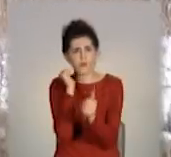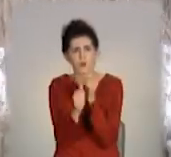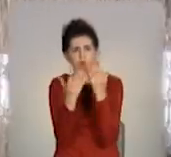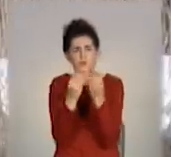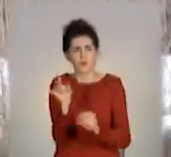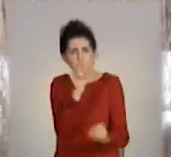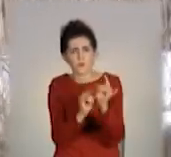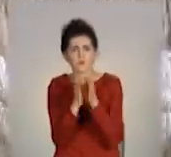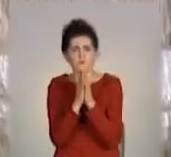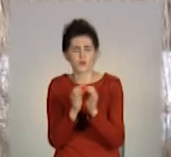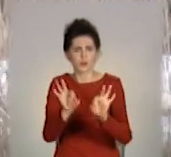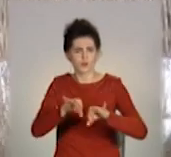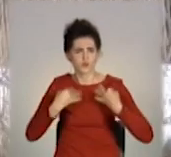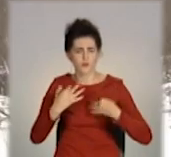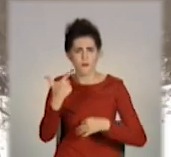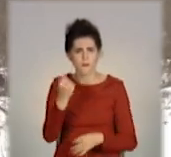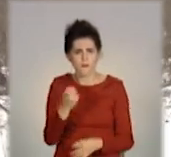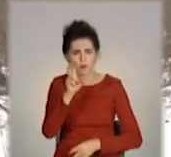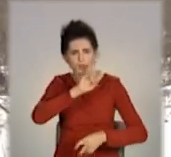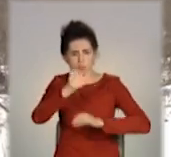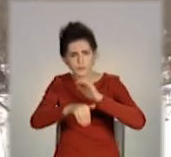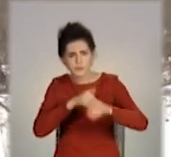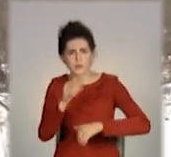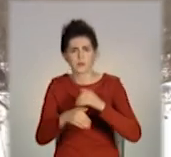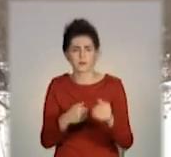переконують людей, аби отримати дозвіл на видобуток